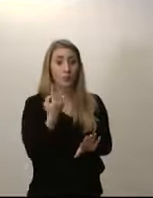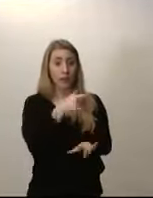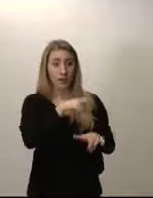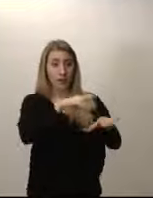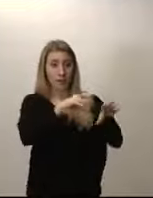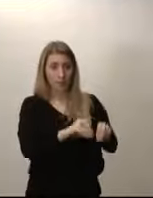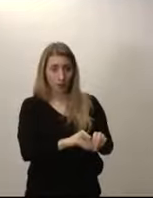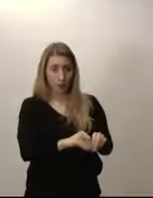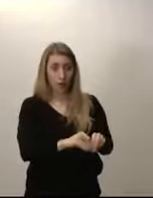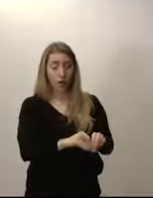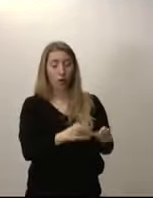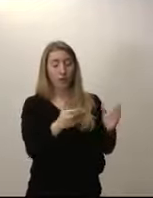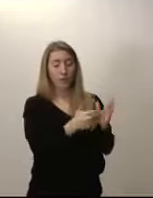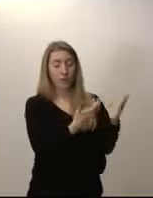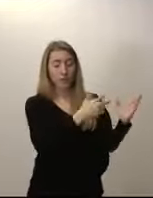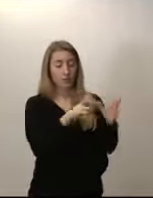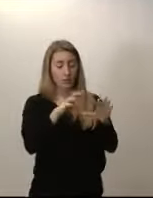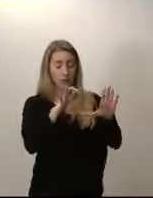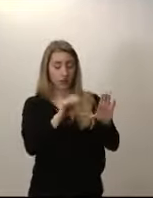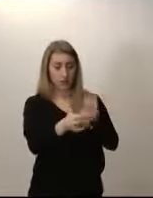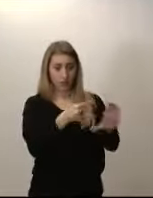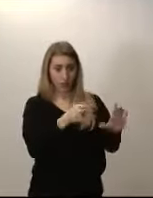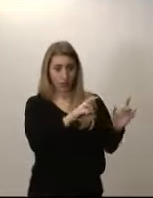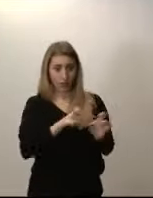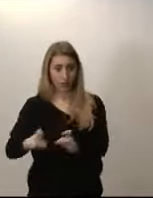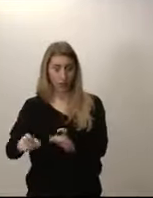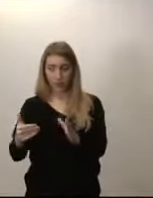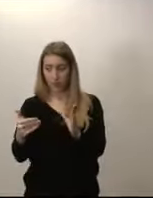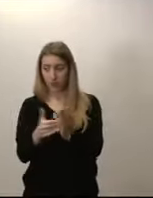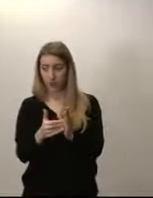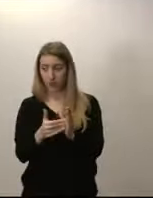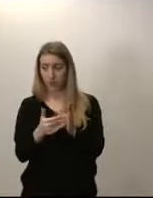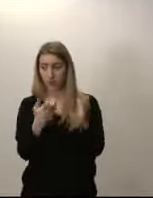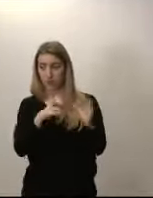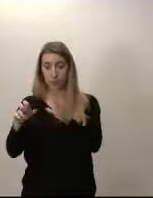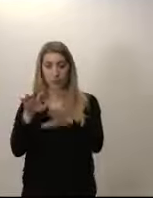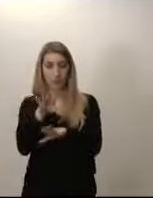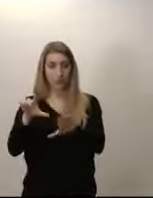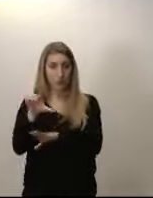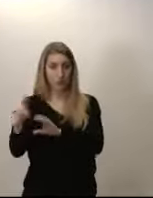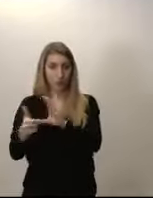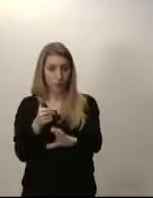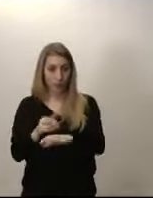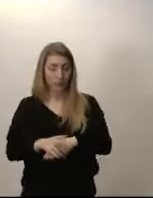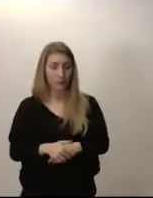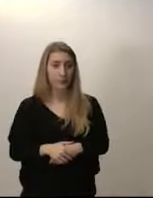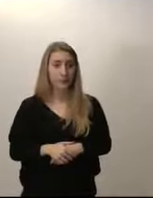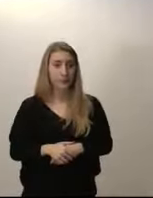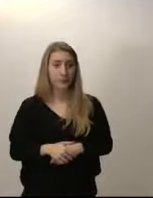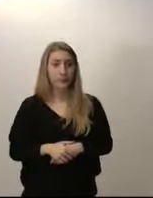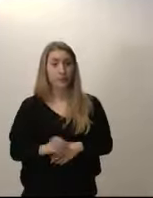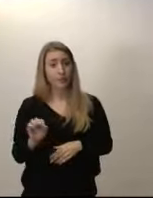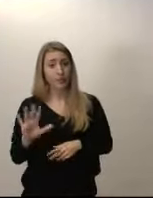de 1890 à 1852 €, et toujours la référence nationale bien en dessous de ce chiffre-là, et qui